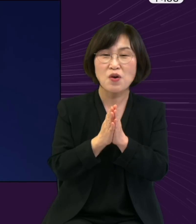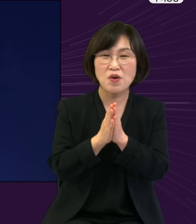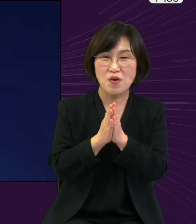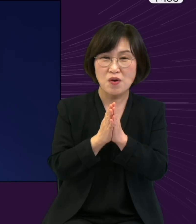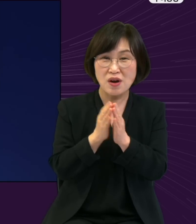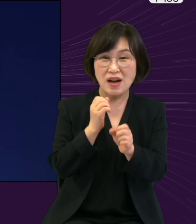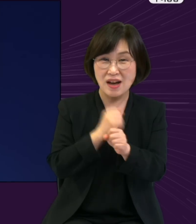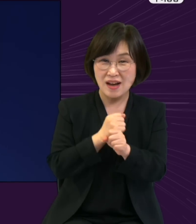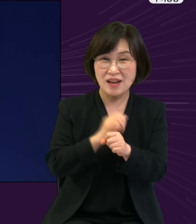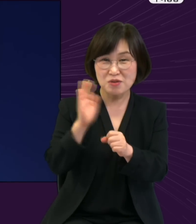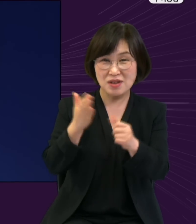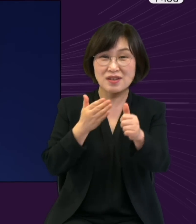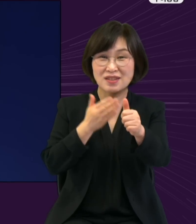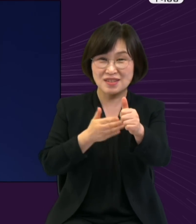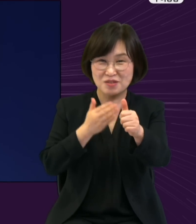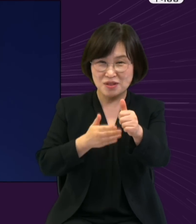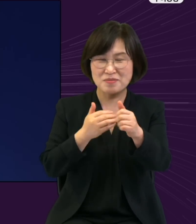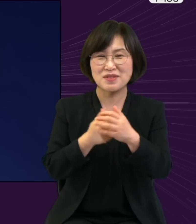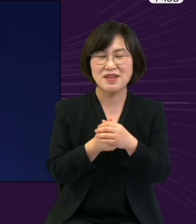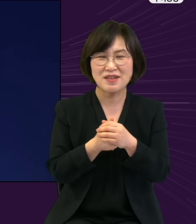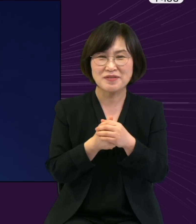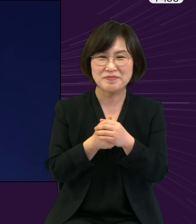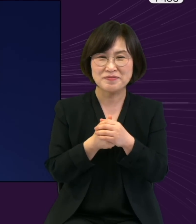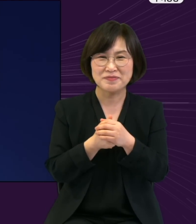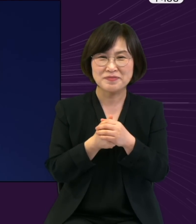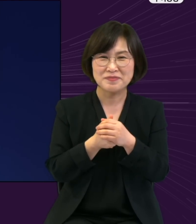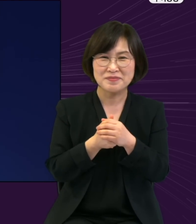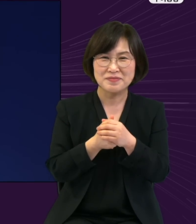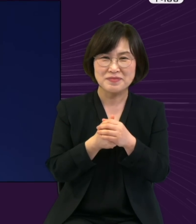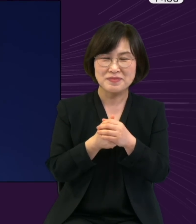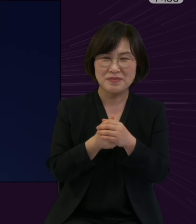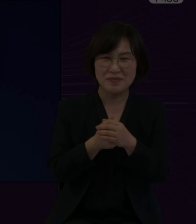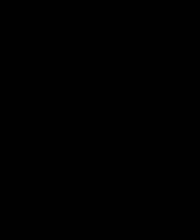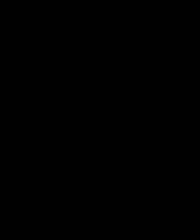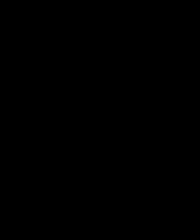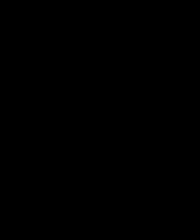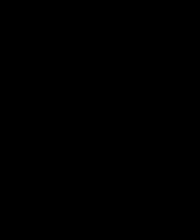바랍니다. 우리 주여 한번 부르고 기도하겠습니다. 주여!